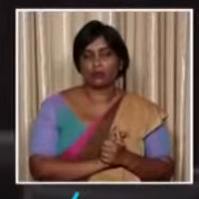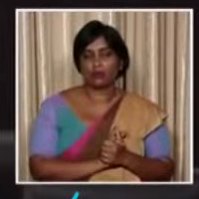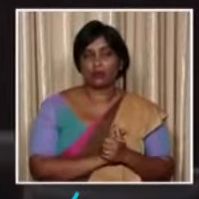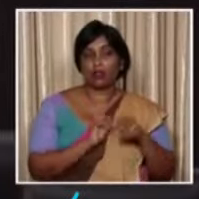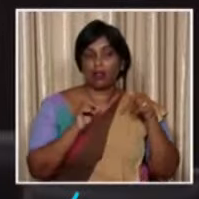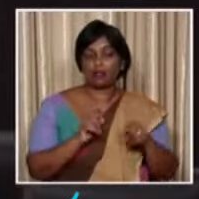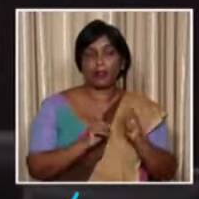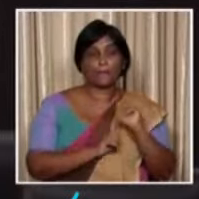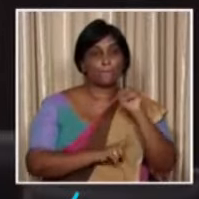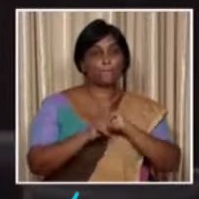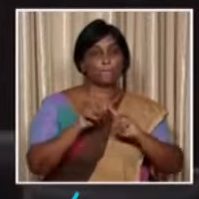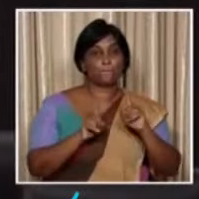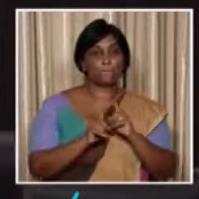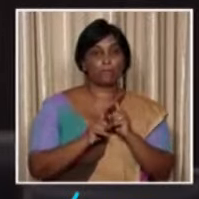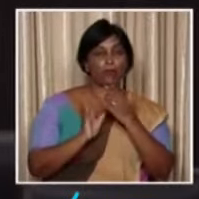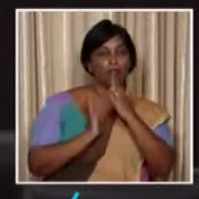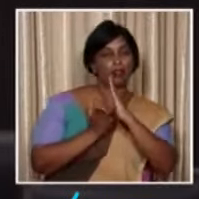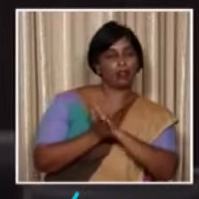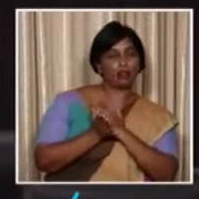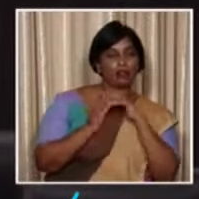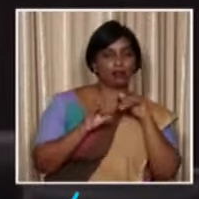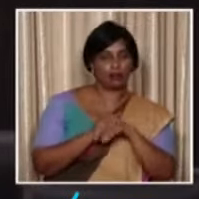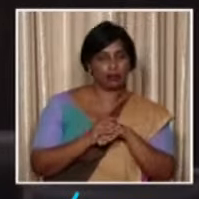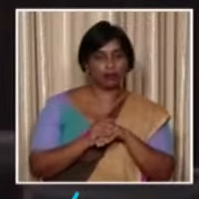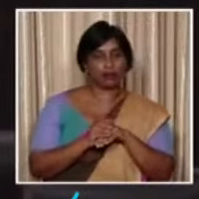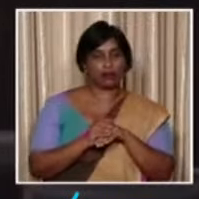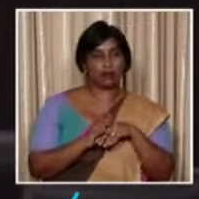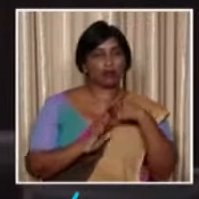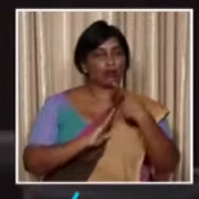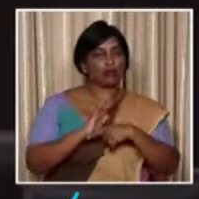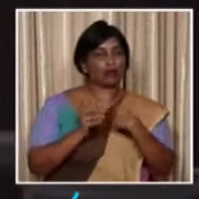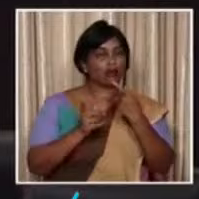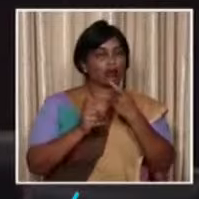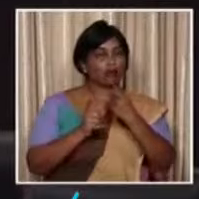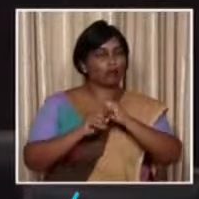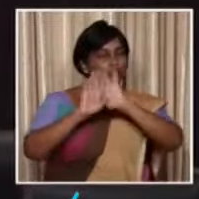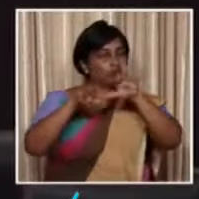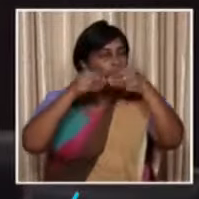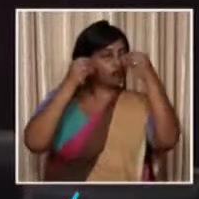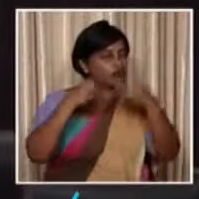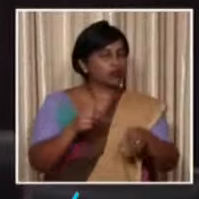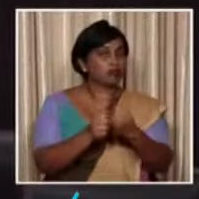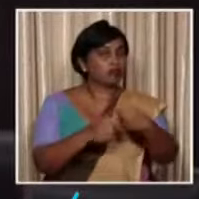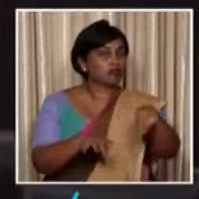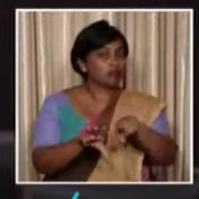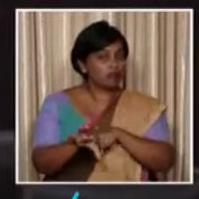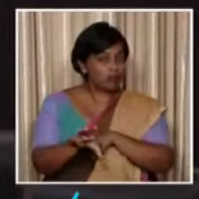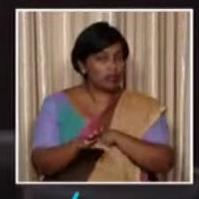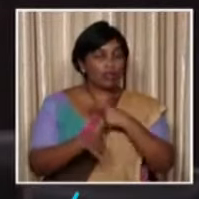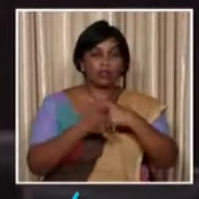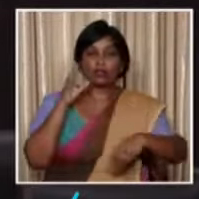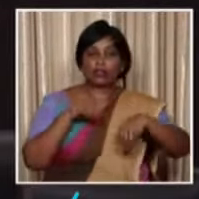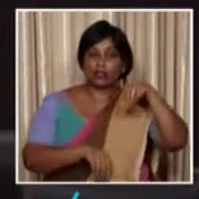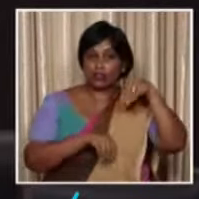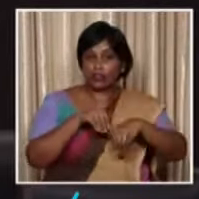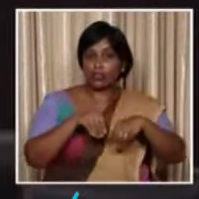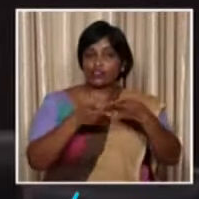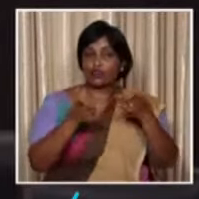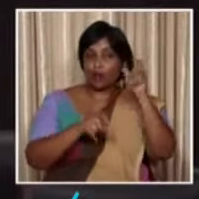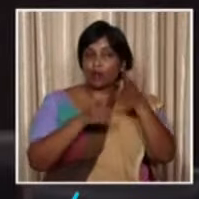අද පාර්ලිමේන්තුවේ ආවරණයේ ඉන්න මේ රට ආර්ථික වශයෙන් වටන්න කටයුතු කරපු දේශපාලඥයෝ ඉන්න